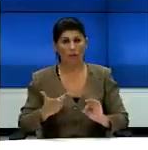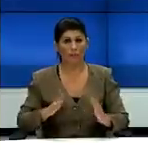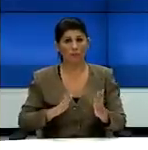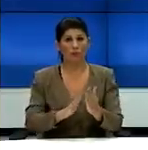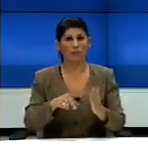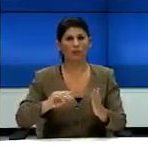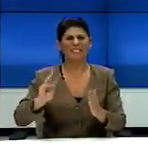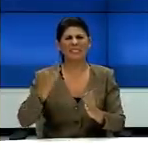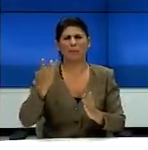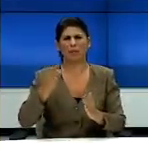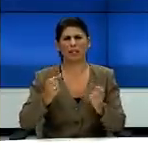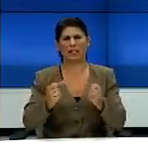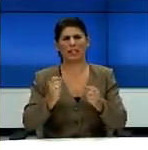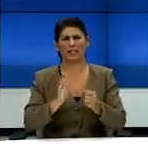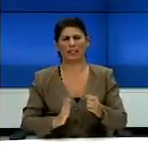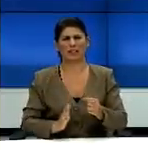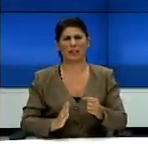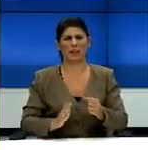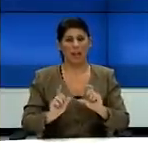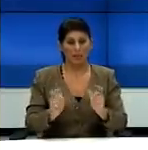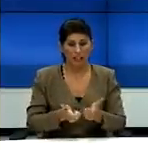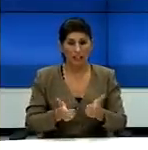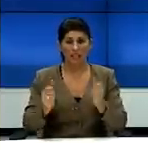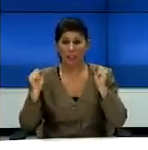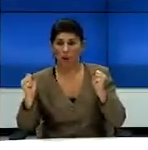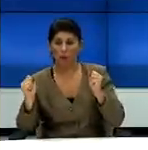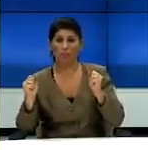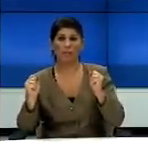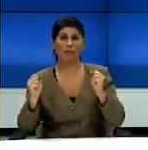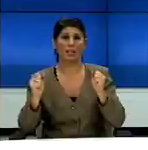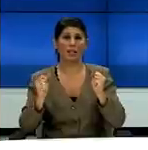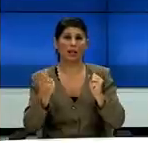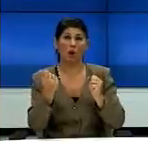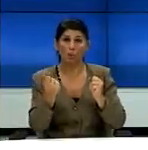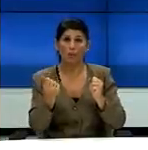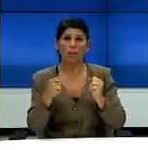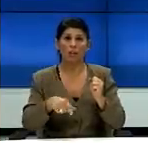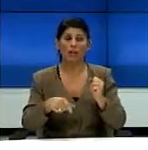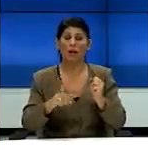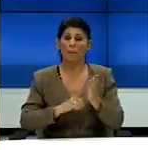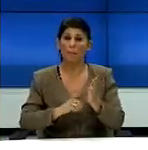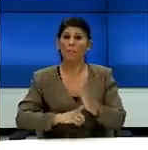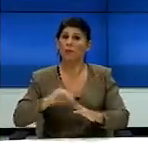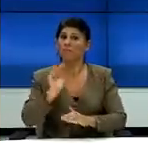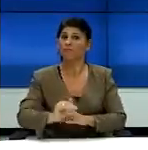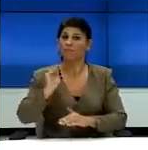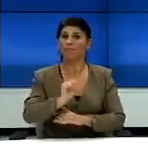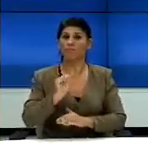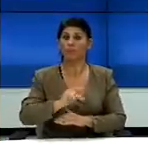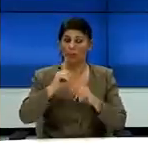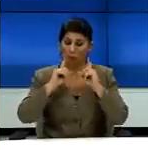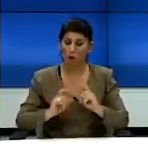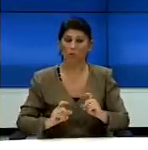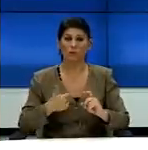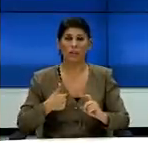την τριπλή κρίση, εθνική, υγειονομική, οικονομική. Να κρούμε τον κόδωνα του κινδύνου, είναι καθήκον μας ως αντιπολίτευση. Και